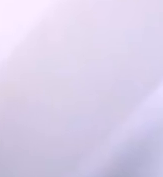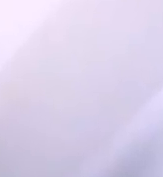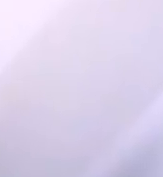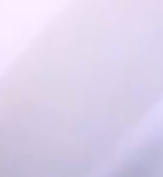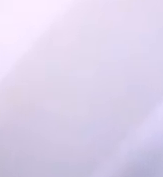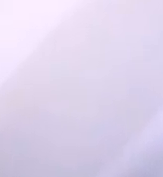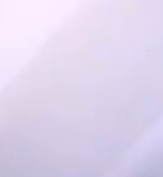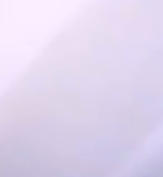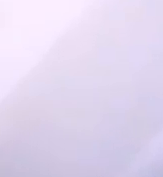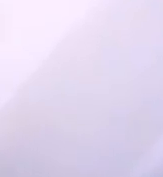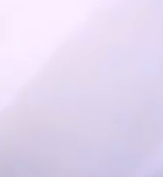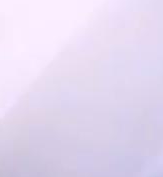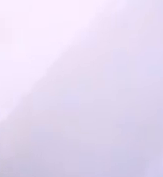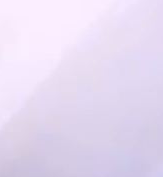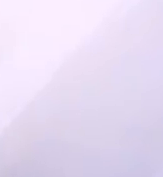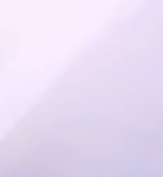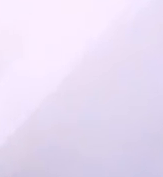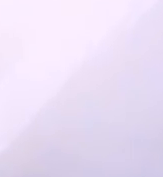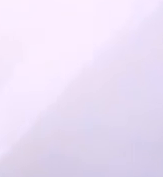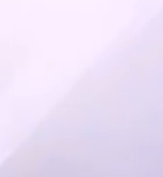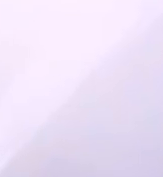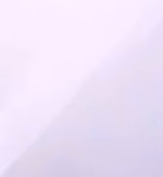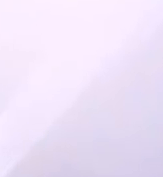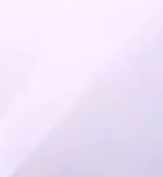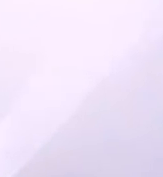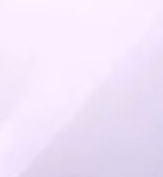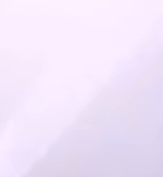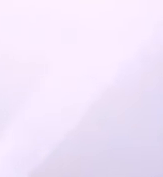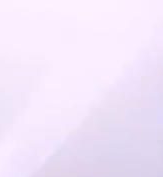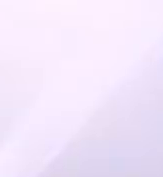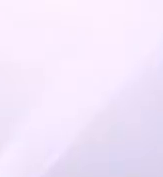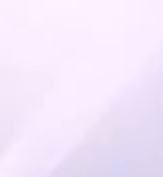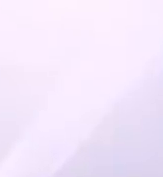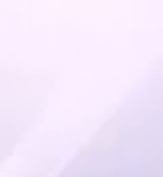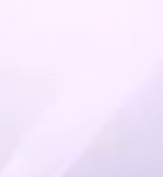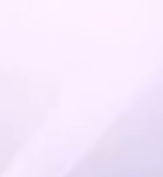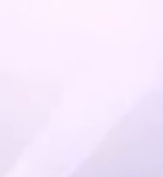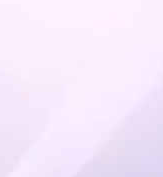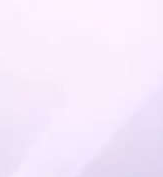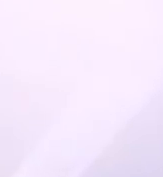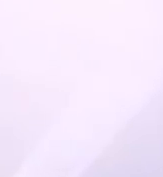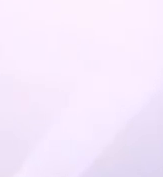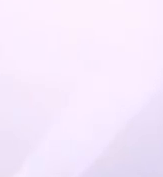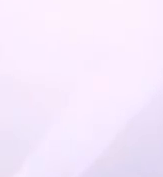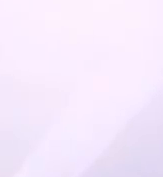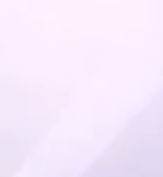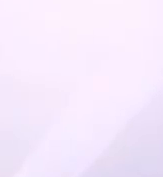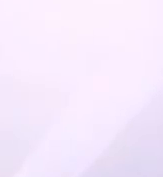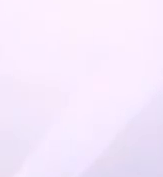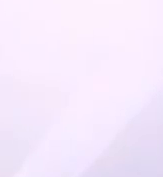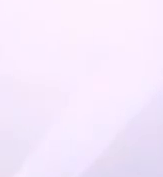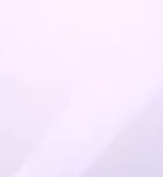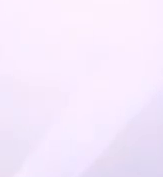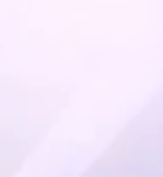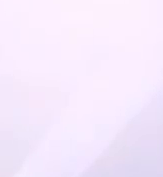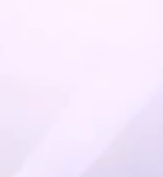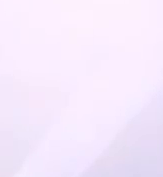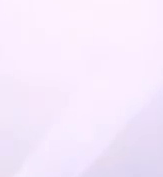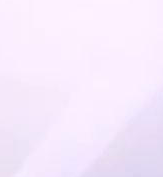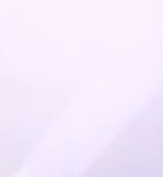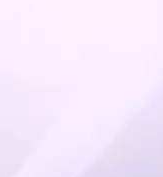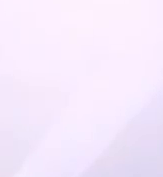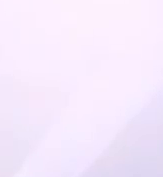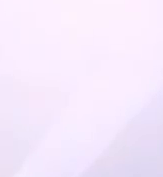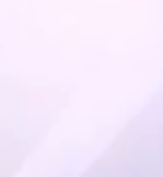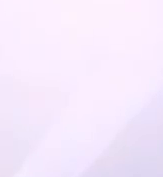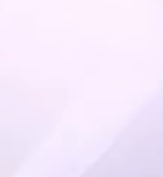binigyan ng absolute pardon ni Pangulong Duterte si U.S. Marine Lance Corporal Joseph Scott Pemberton ang nakapatay sa